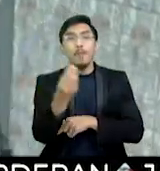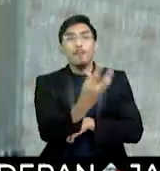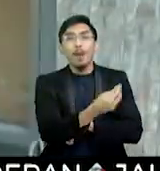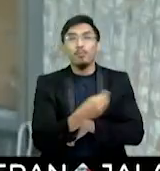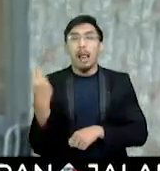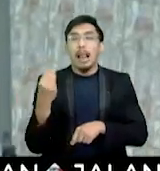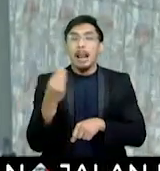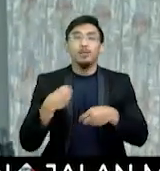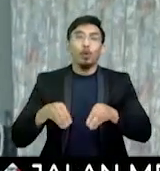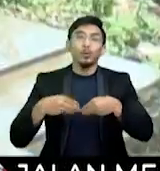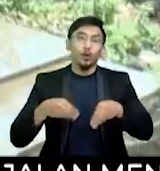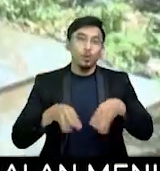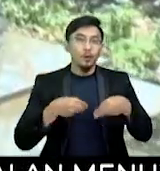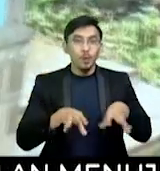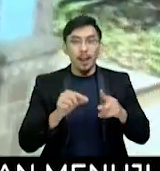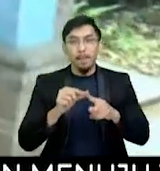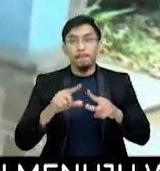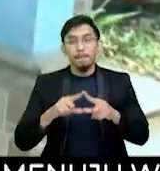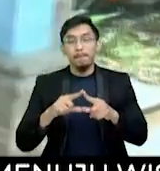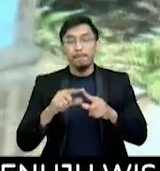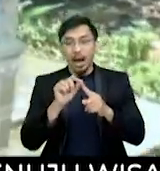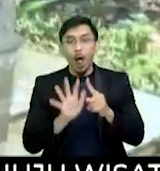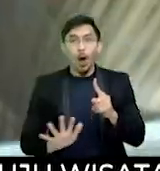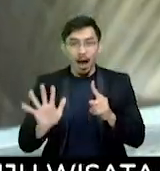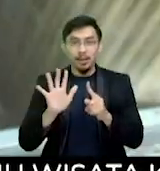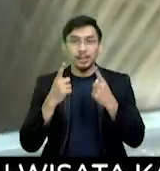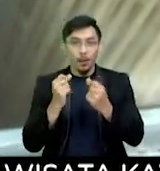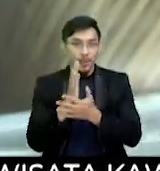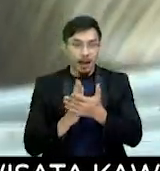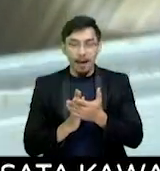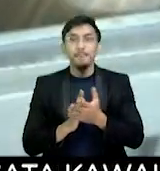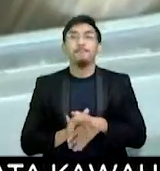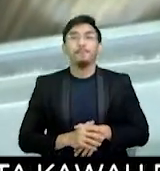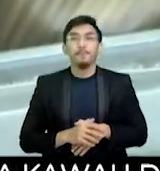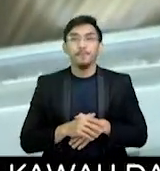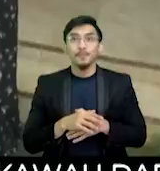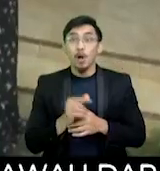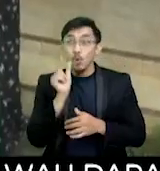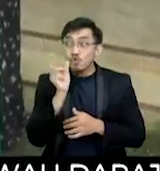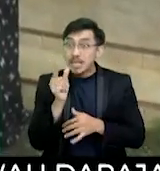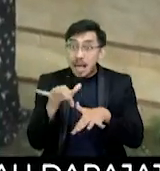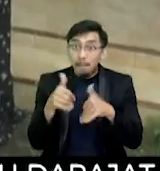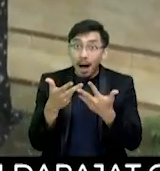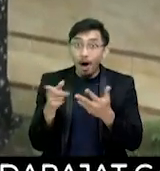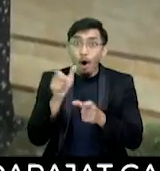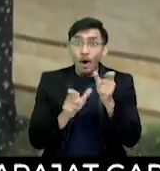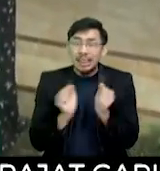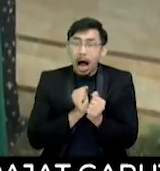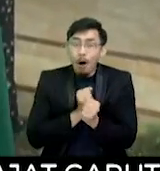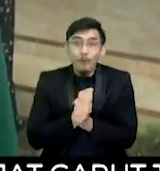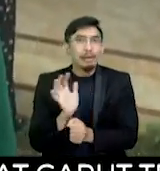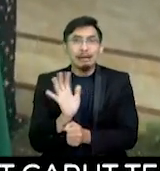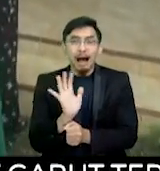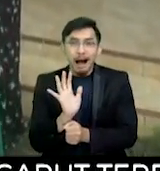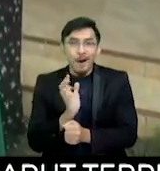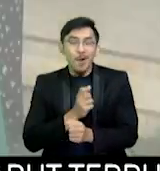Kabupaten Pekalongan, Jawa Tengah. Uniknya, aksi hantu berjualan ini bukannya membuat takut, namun justru ditunggu kehadirannya oleh anak-anak